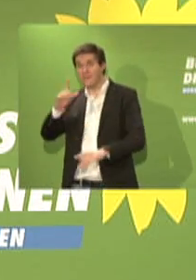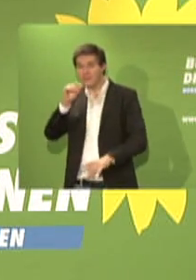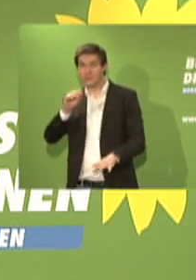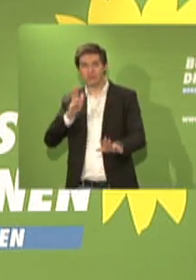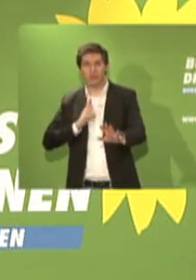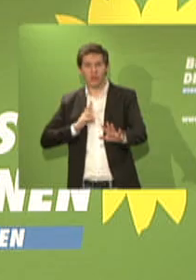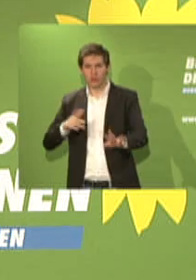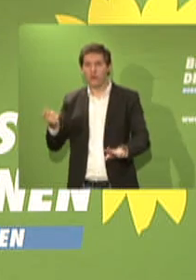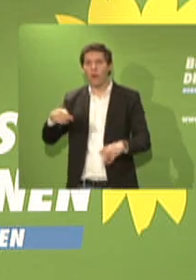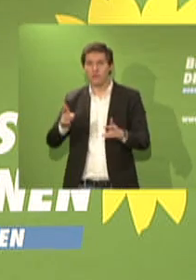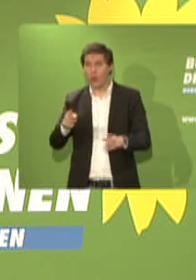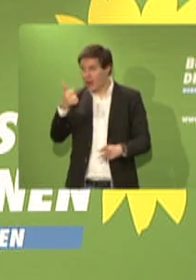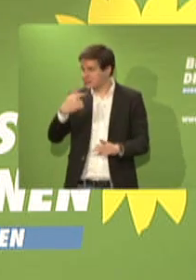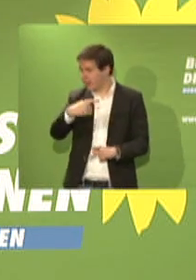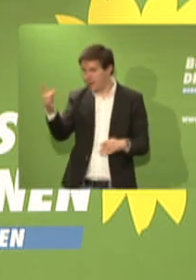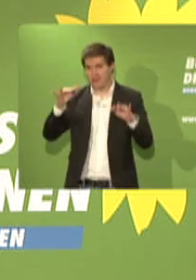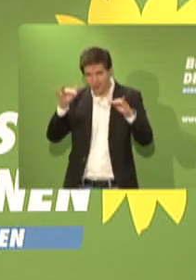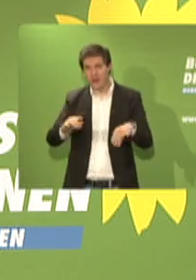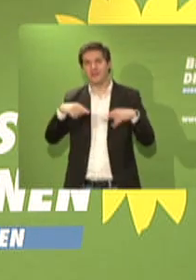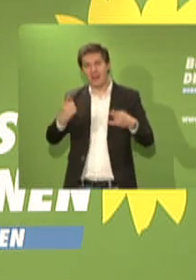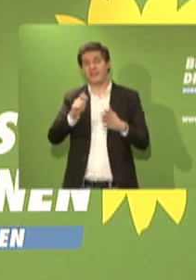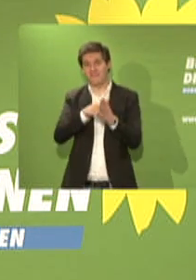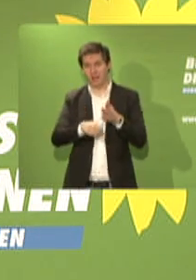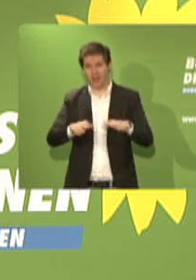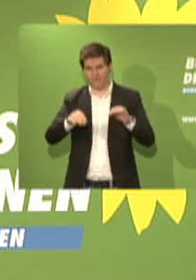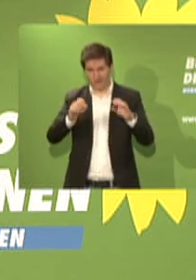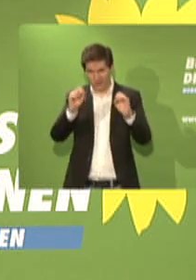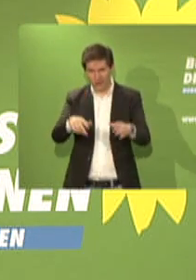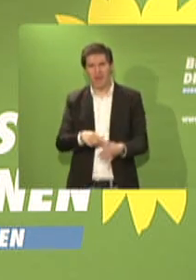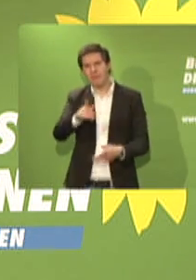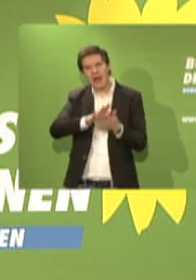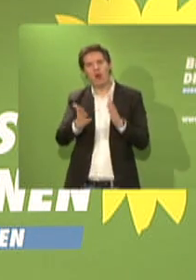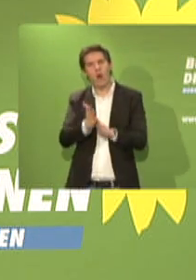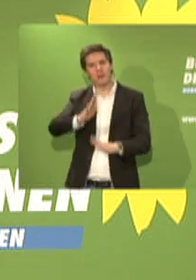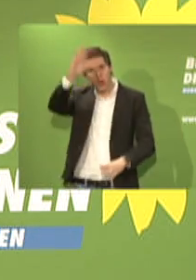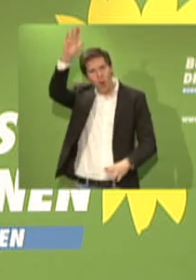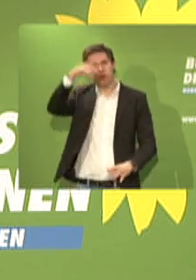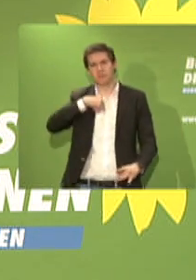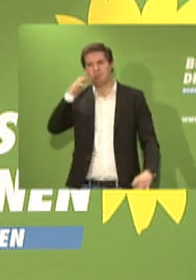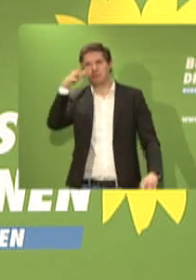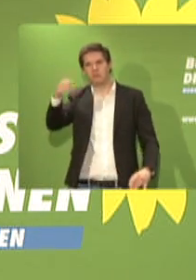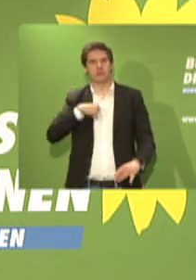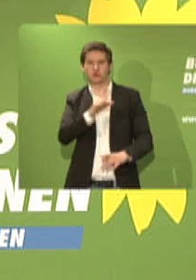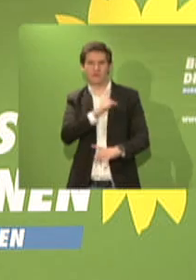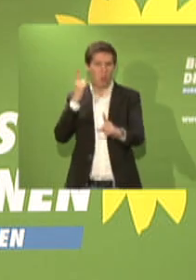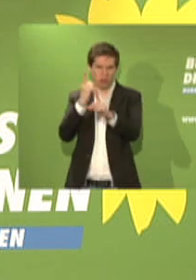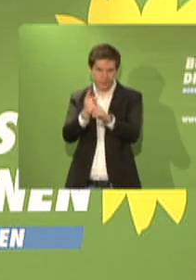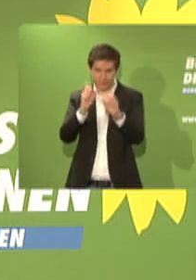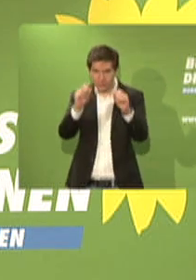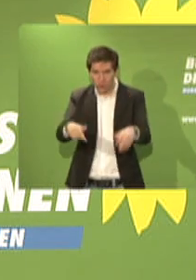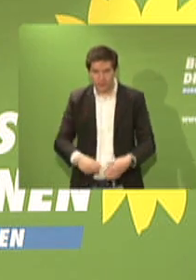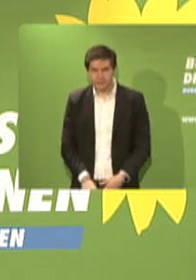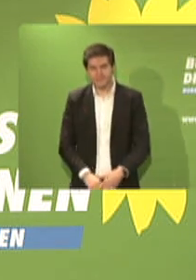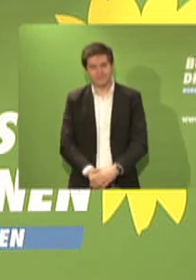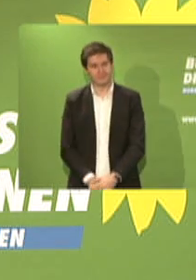den Wahlgang ein, bevor nicht alle versorgt sind. Aber haltet vielleicht die Hände oben, damit die Verteiler auch sehen, wo sie noch